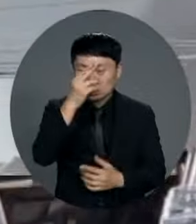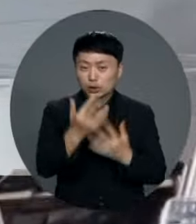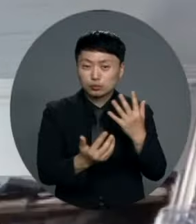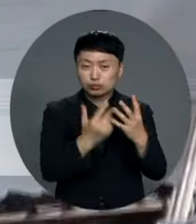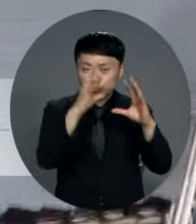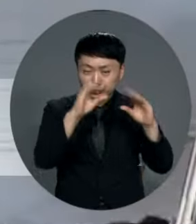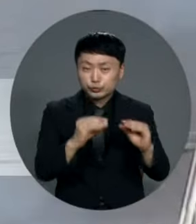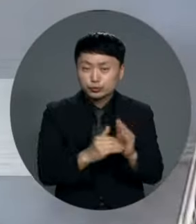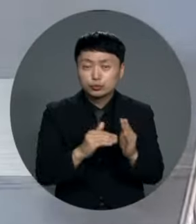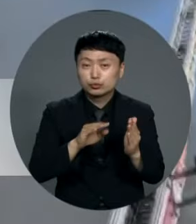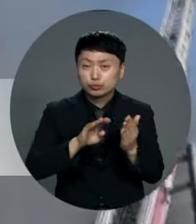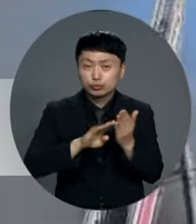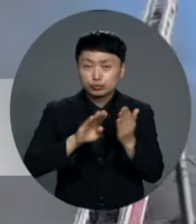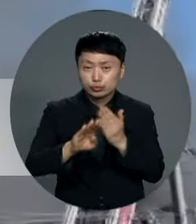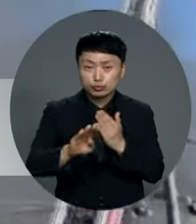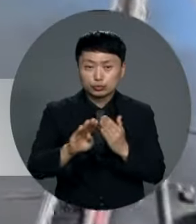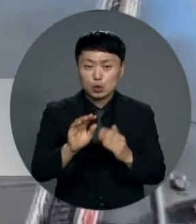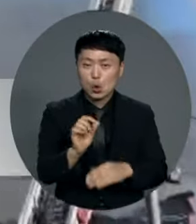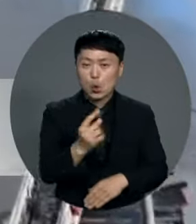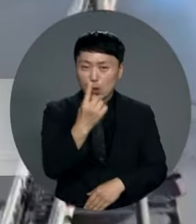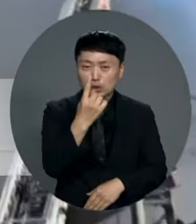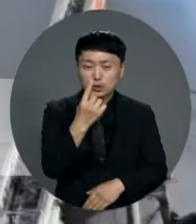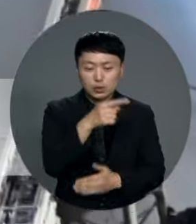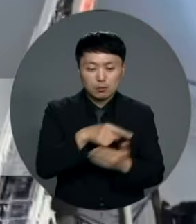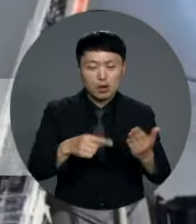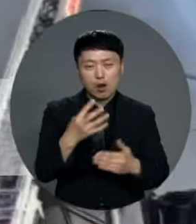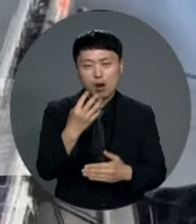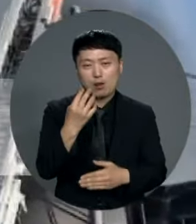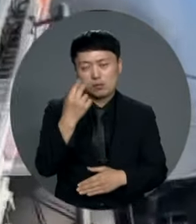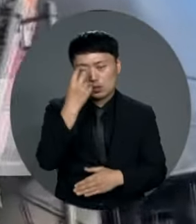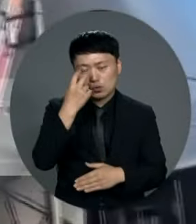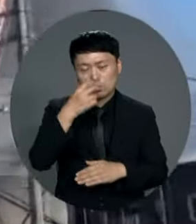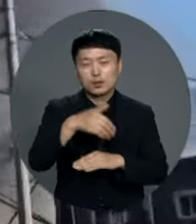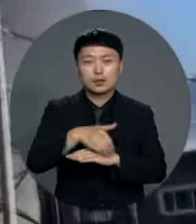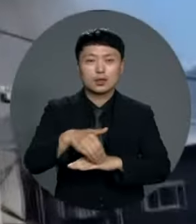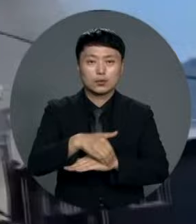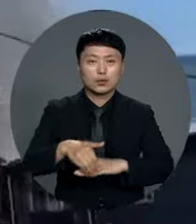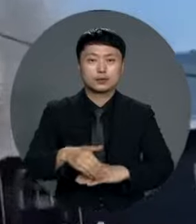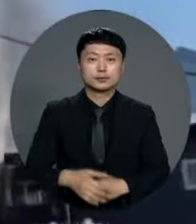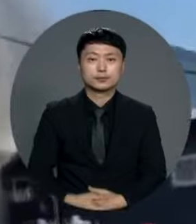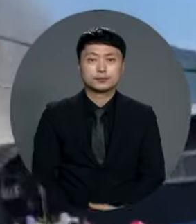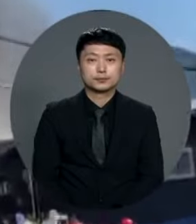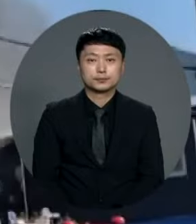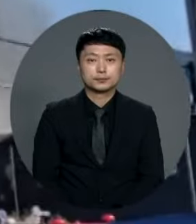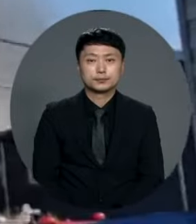불을 완전히 끄는 대로 정확한 화재 원인과 피해 규모를 조사할 예정입니다.